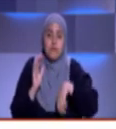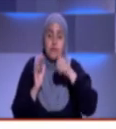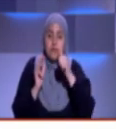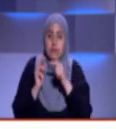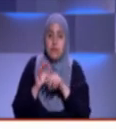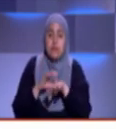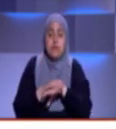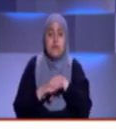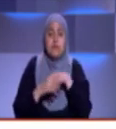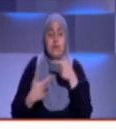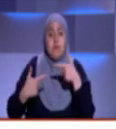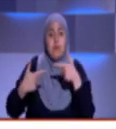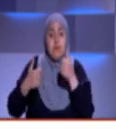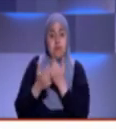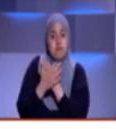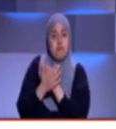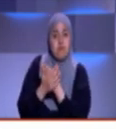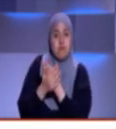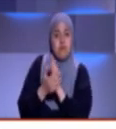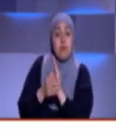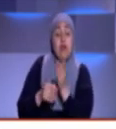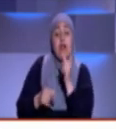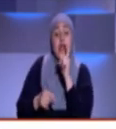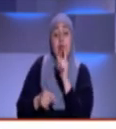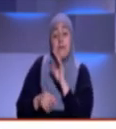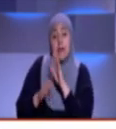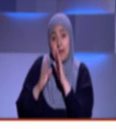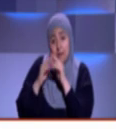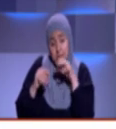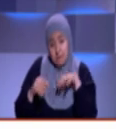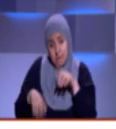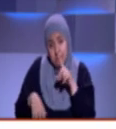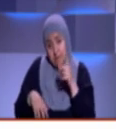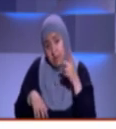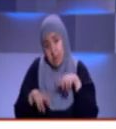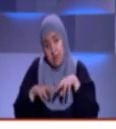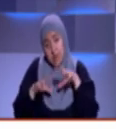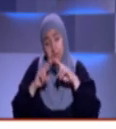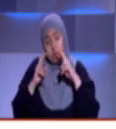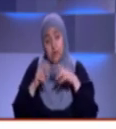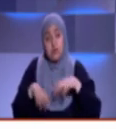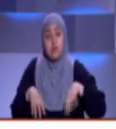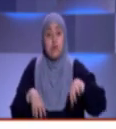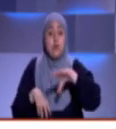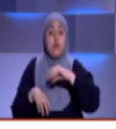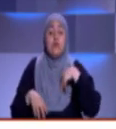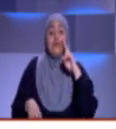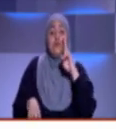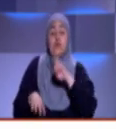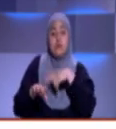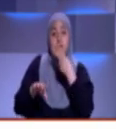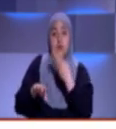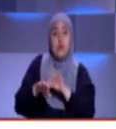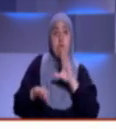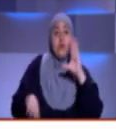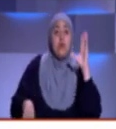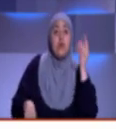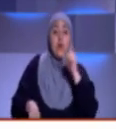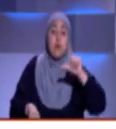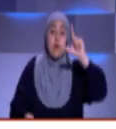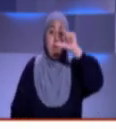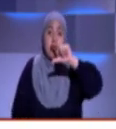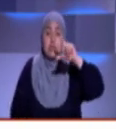دحر للإرهاب، ليس فقط على مستوى مصر ولكن على مستوى المنطقة والعالم، بشهادة رؤساء